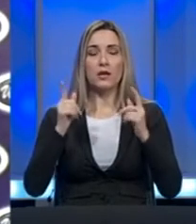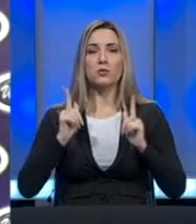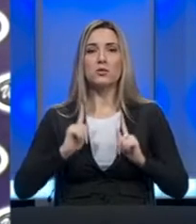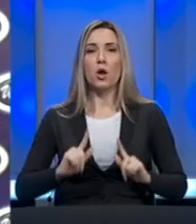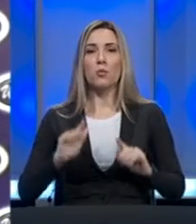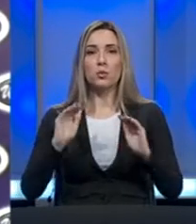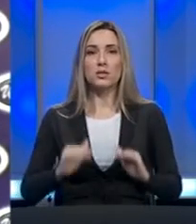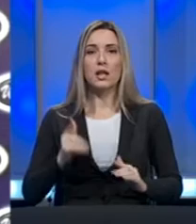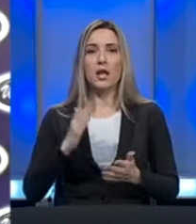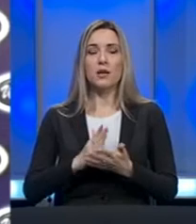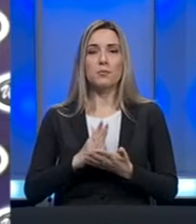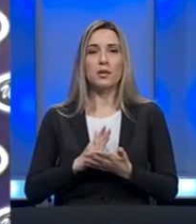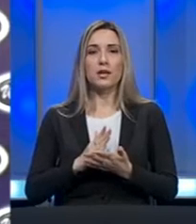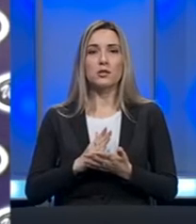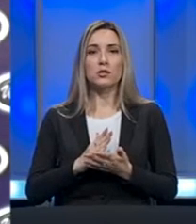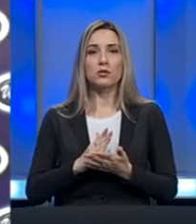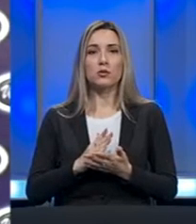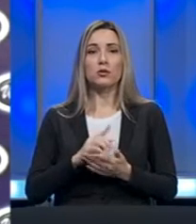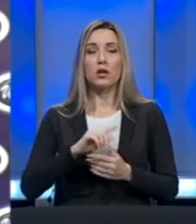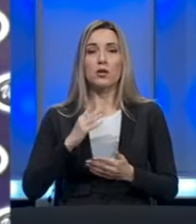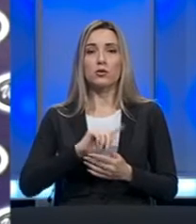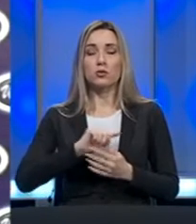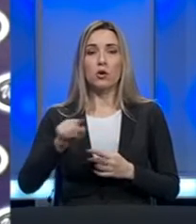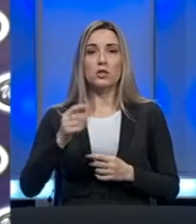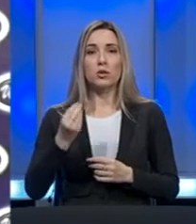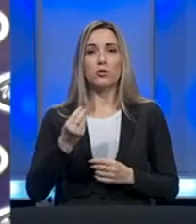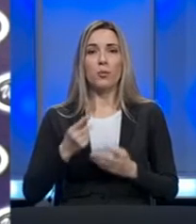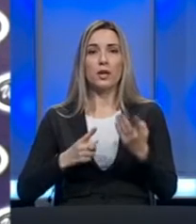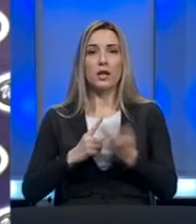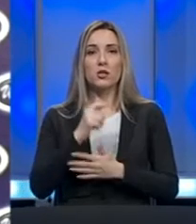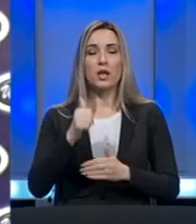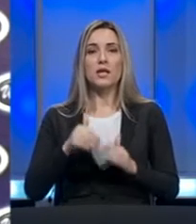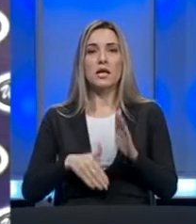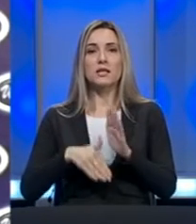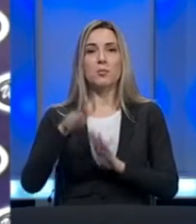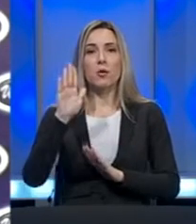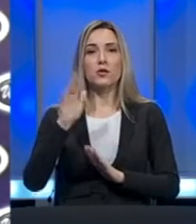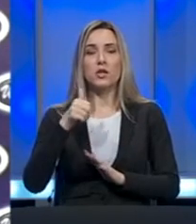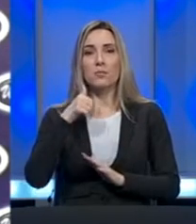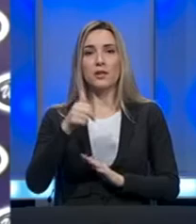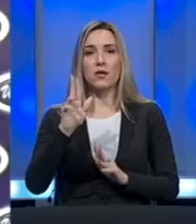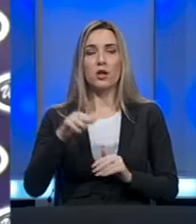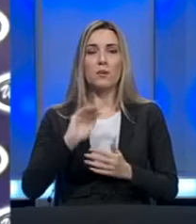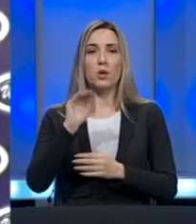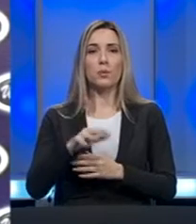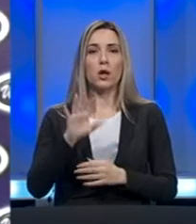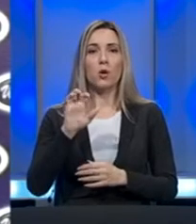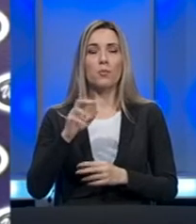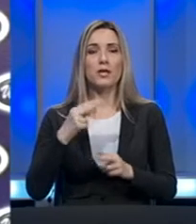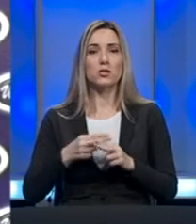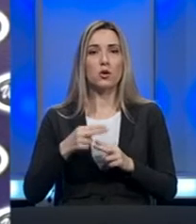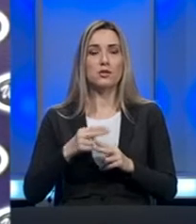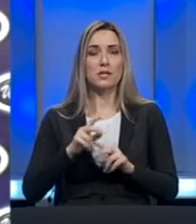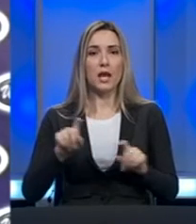opustili, bili su došli do dobrih rezultata, međutim sad se povećalo, pa dnevno imaju preko 500